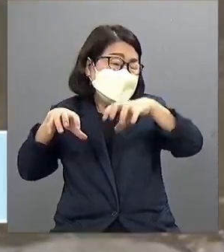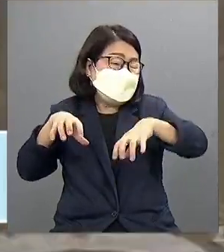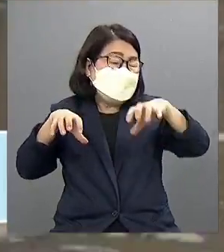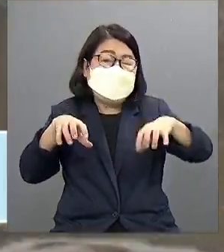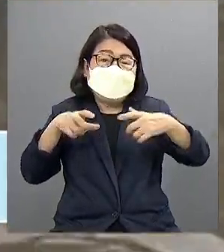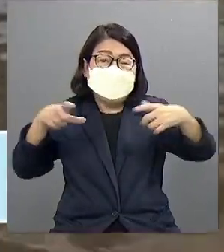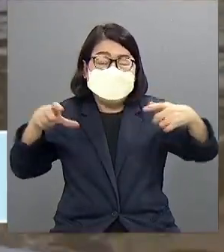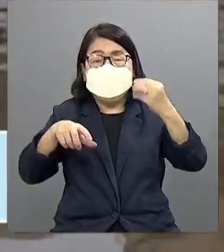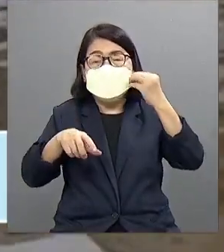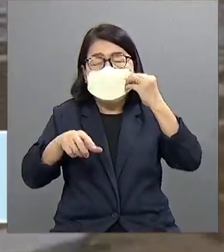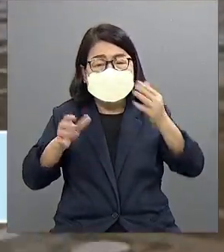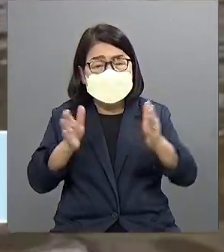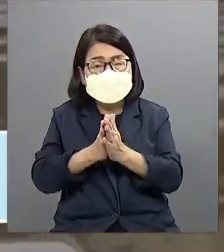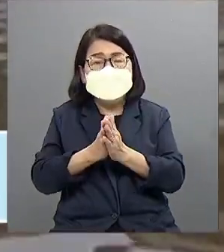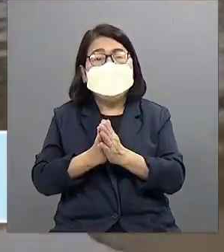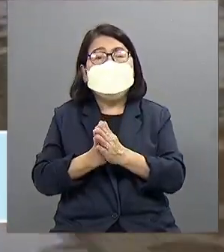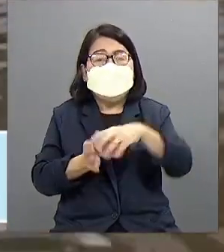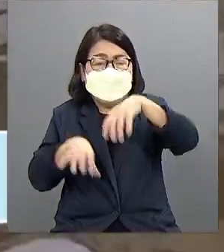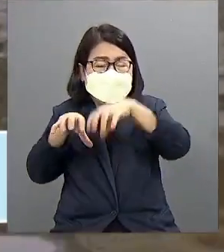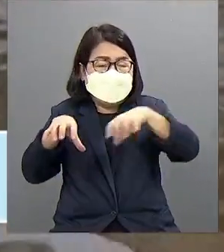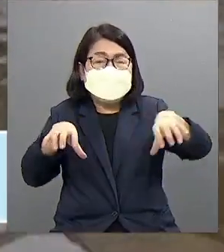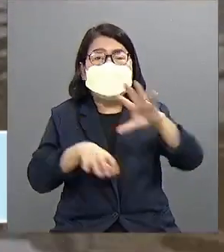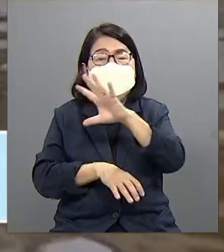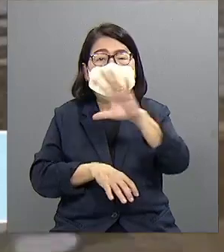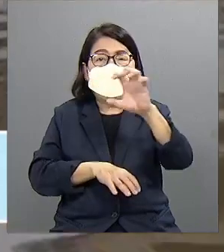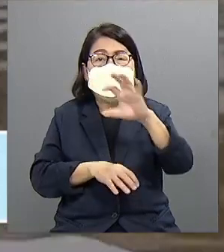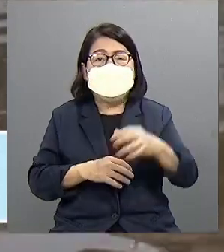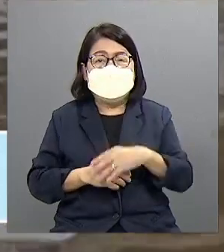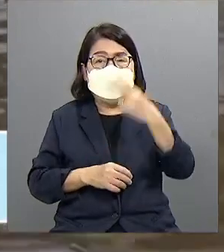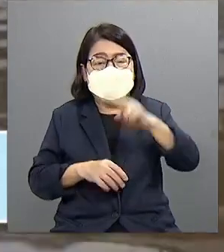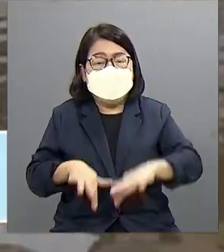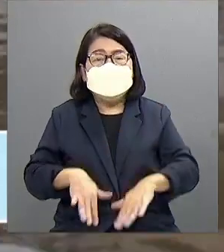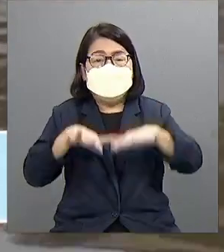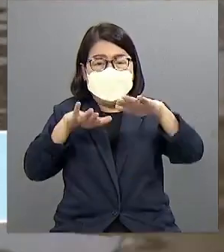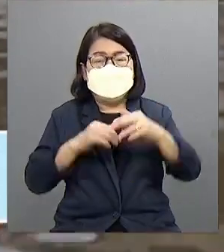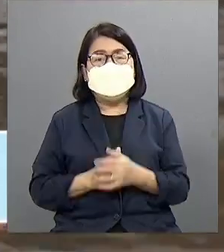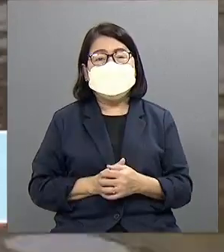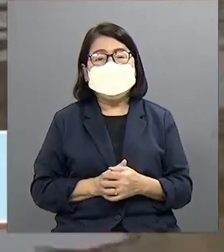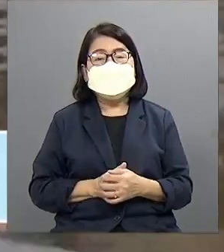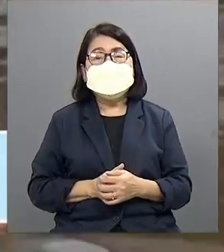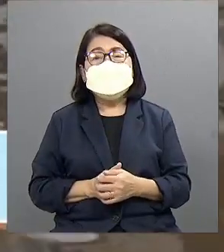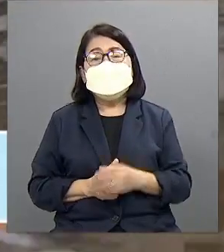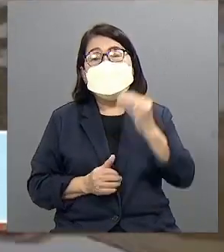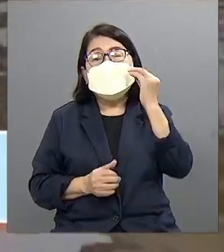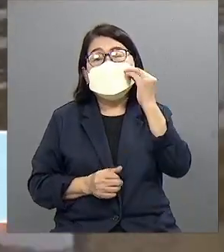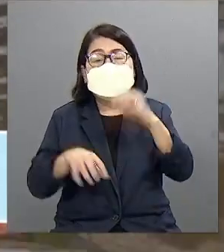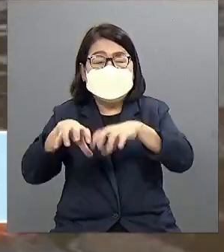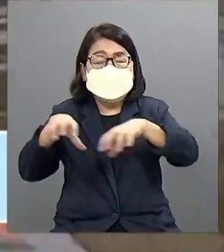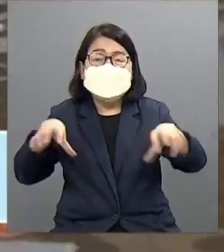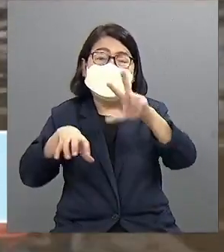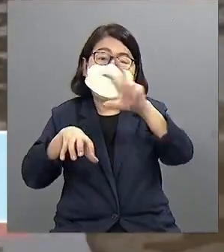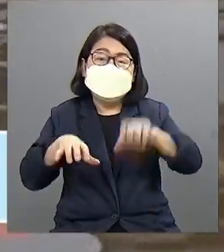าณ500หลังคาเรือนน้ำท่วมไปแล้ว300หลังคาเรือนค่ะแล้วก็ระดับน้ำเนี่ยสูงประม